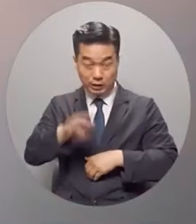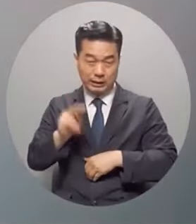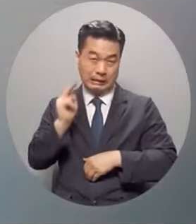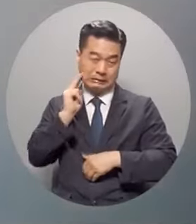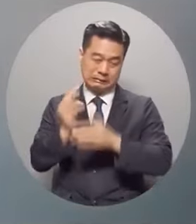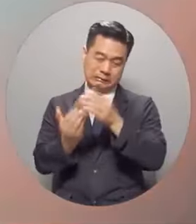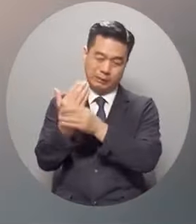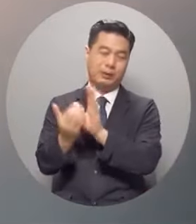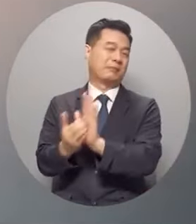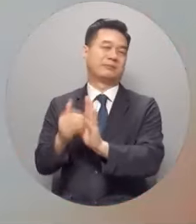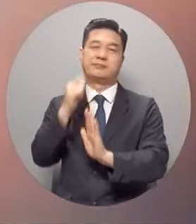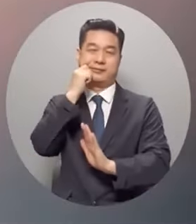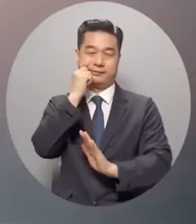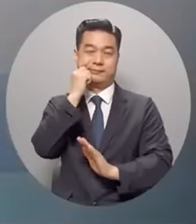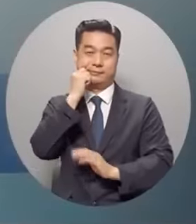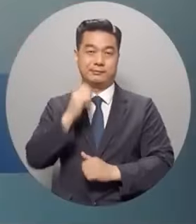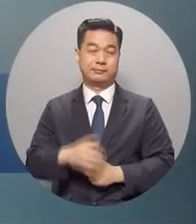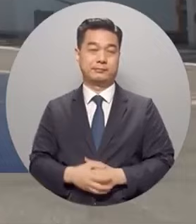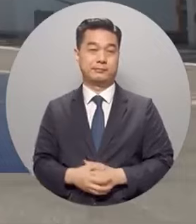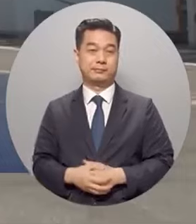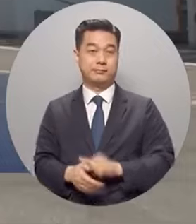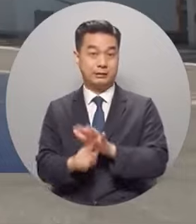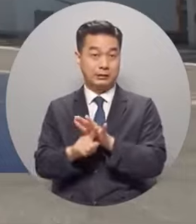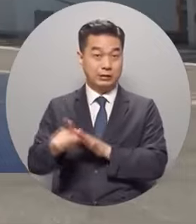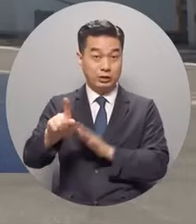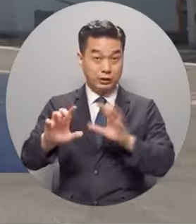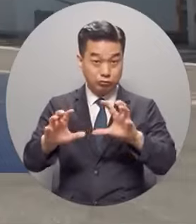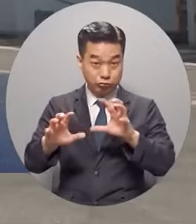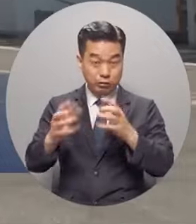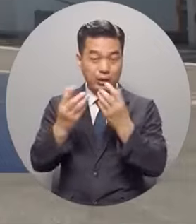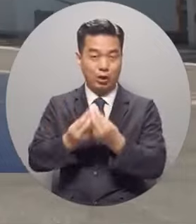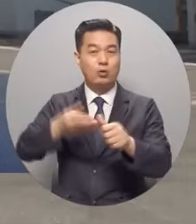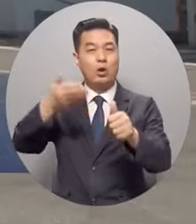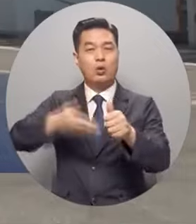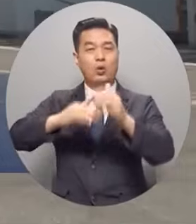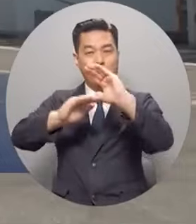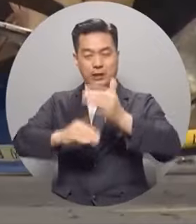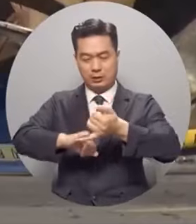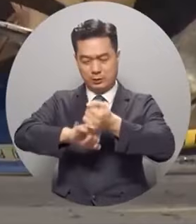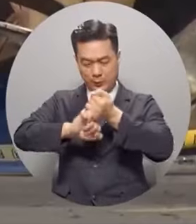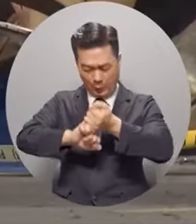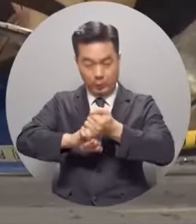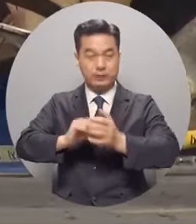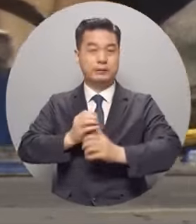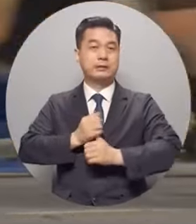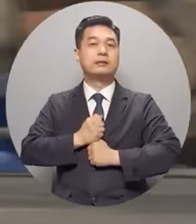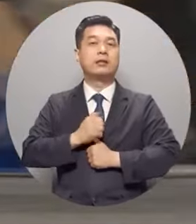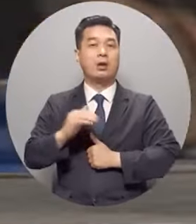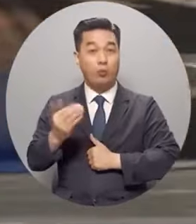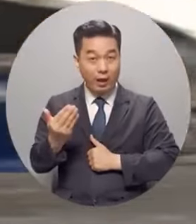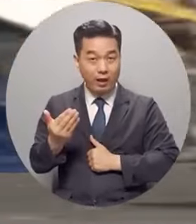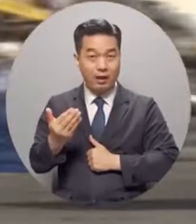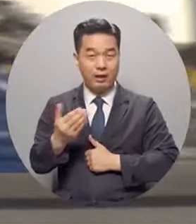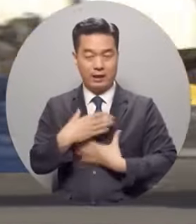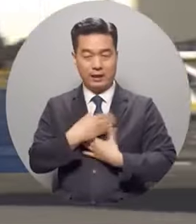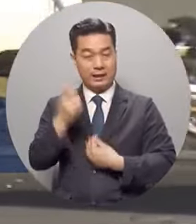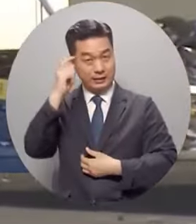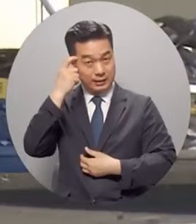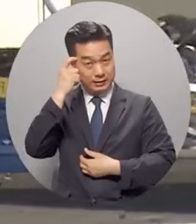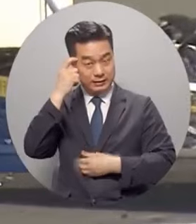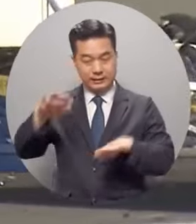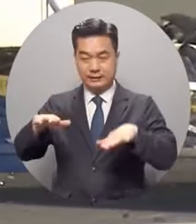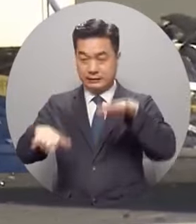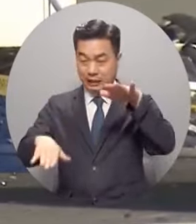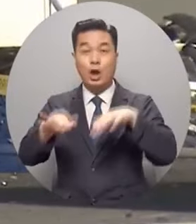못한 셈입니다. 선진국의 경우에는 권고사항은 반드시 이건 지켜야 된다는 안전의식 차이가